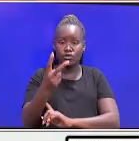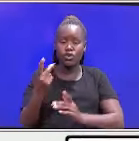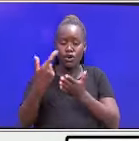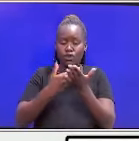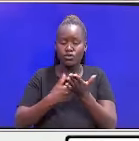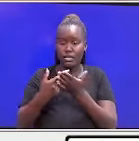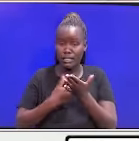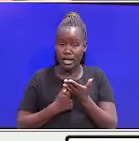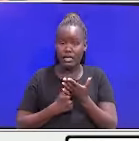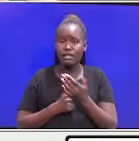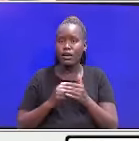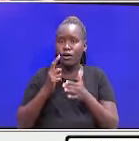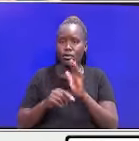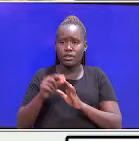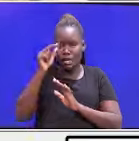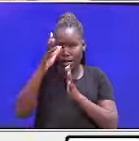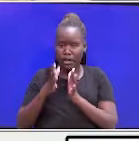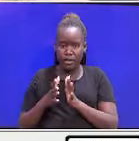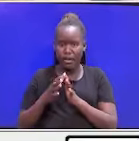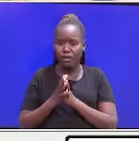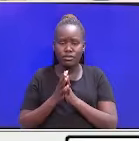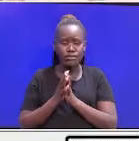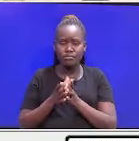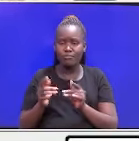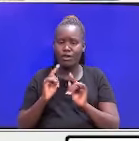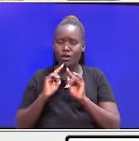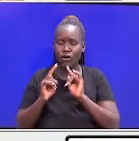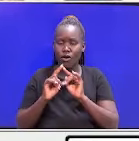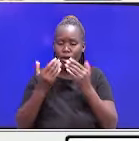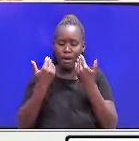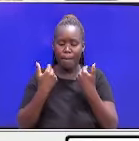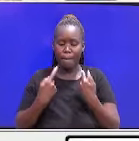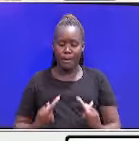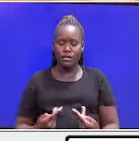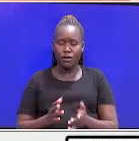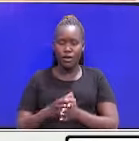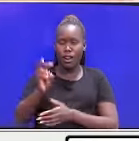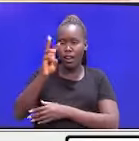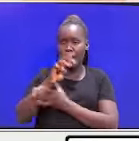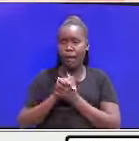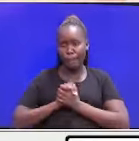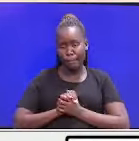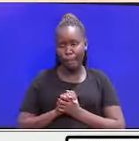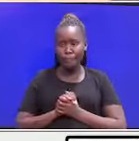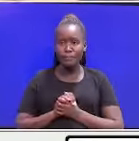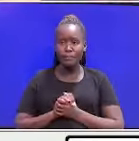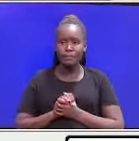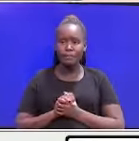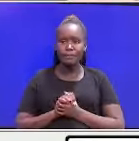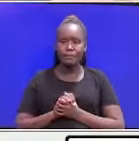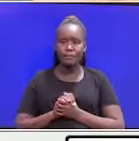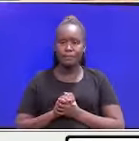ambalo gavana huyo anatarajiwa kufika kujitetea kibinafsi. Mike